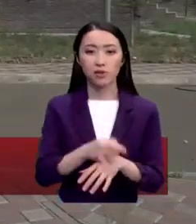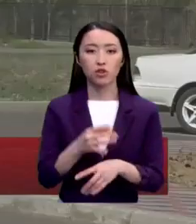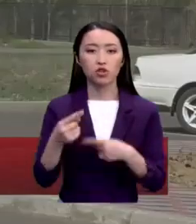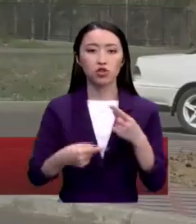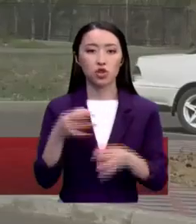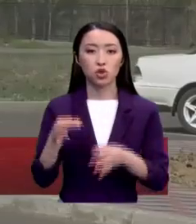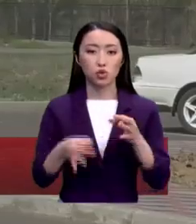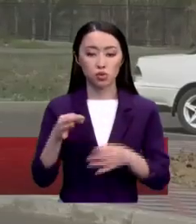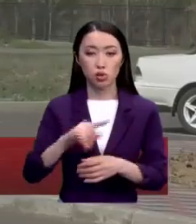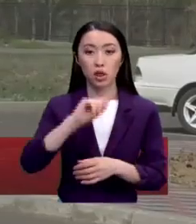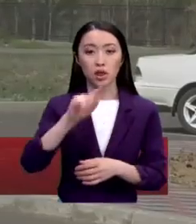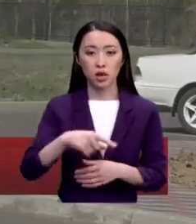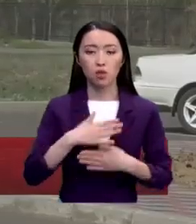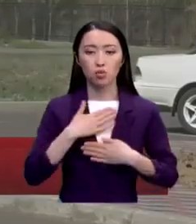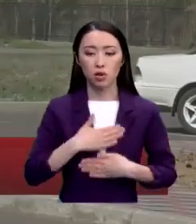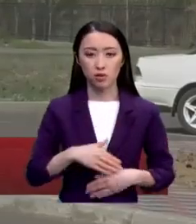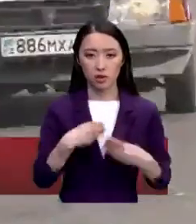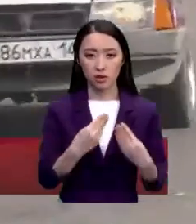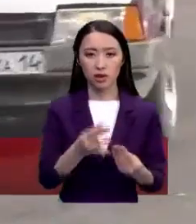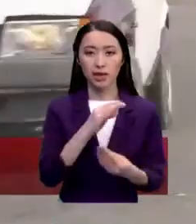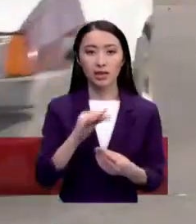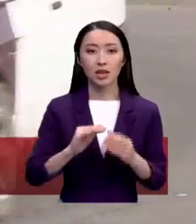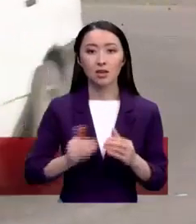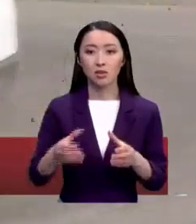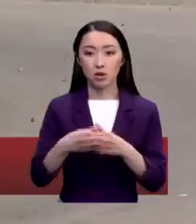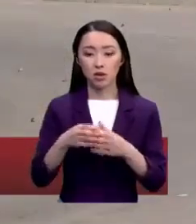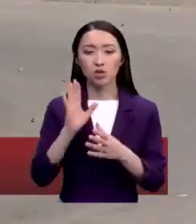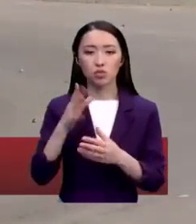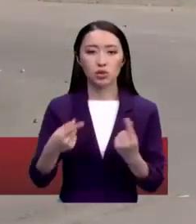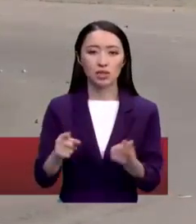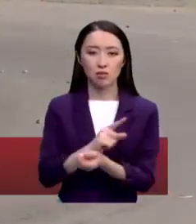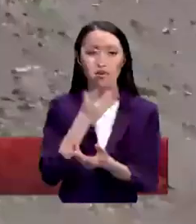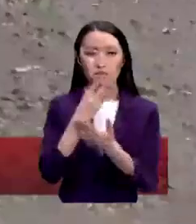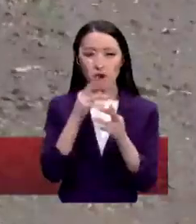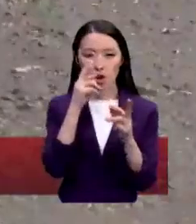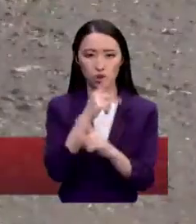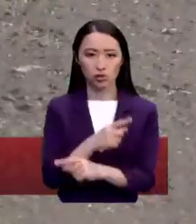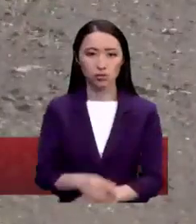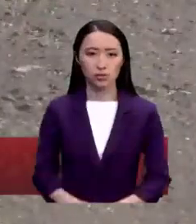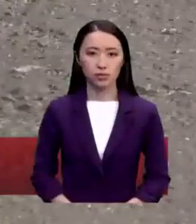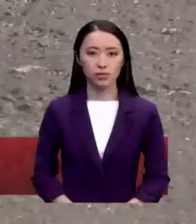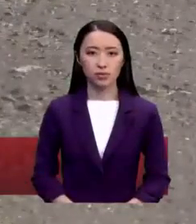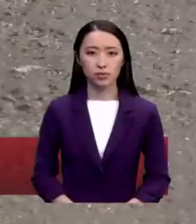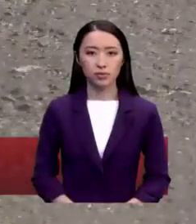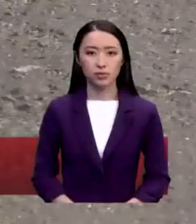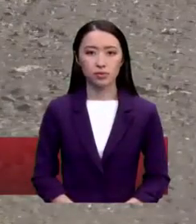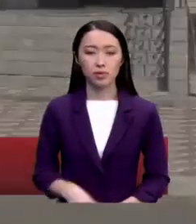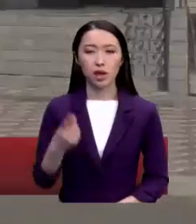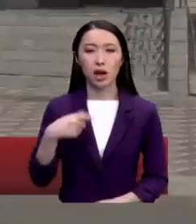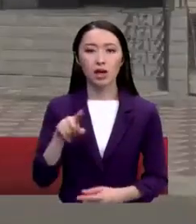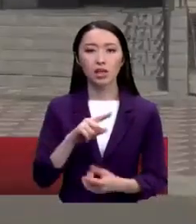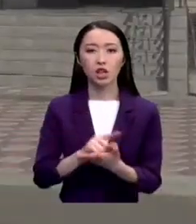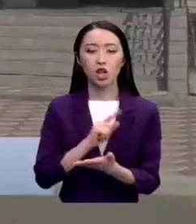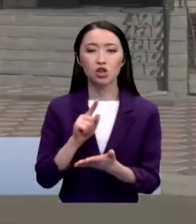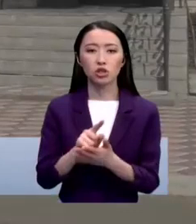Требования чиновников были удовлетворены, и предпринимателю все же придется исправить свои погрешности. Они должны восстанавливать согласно заключению